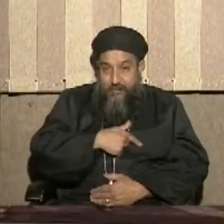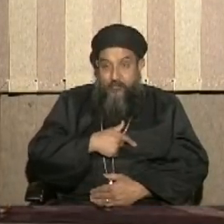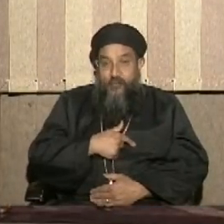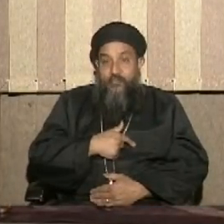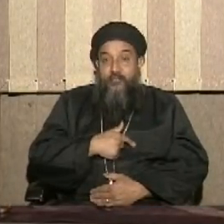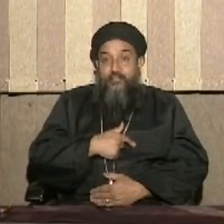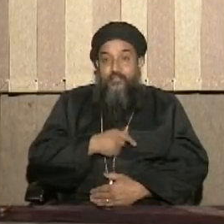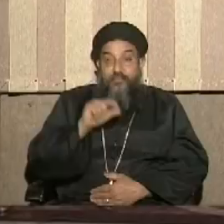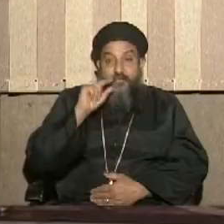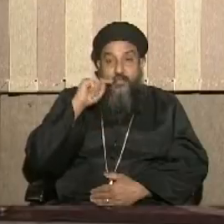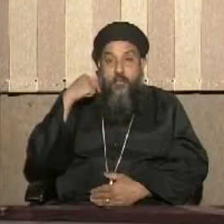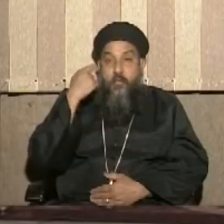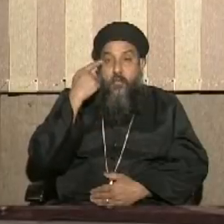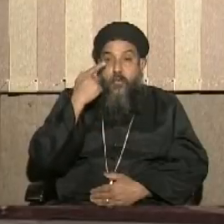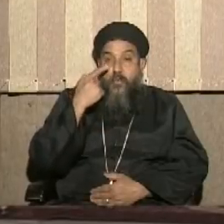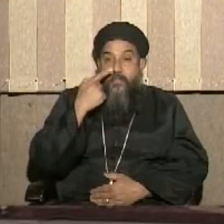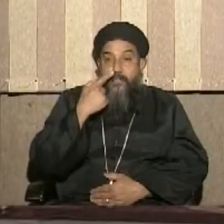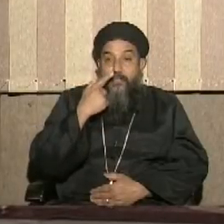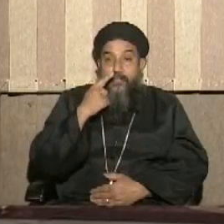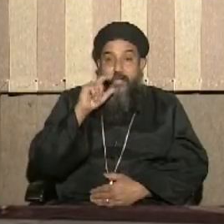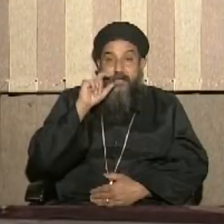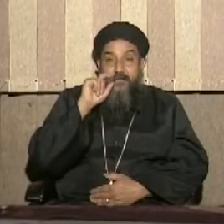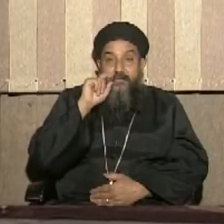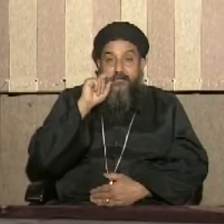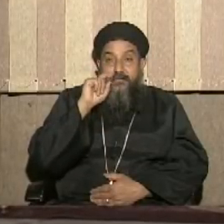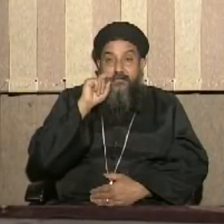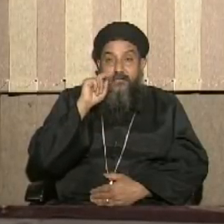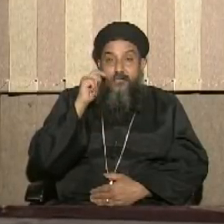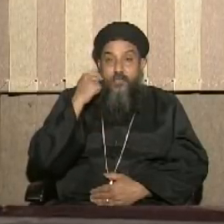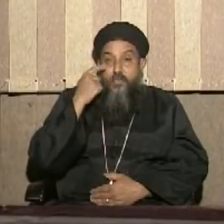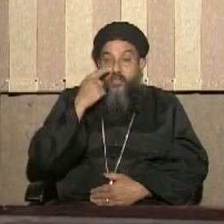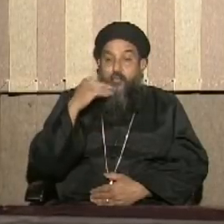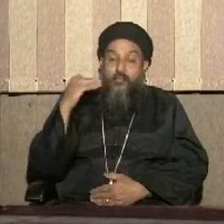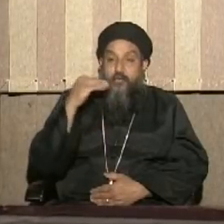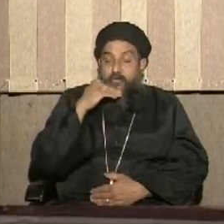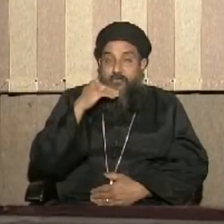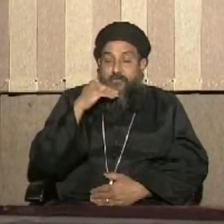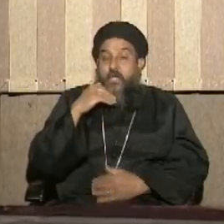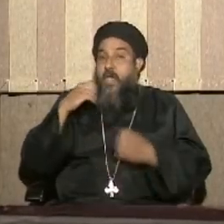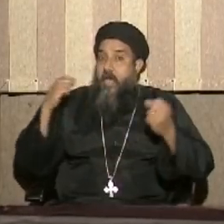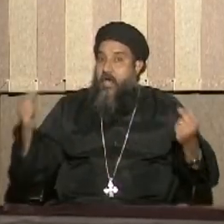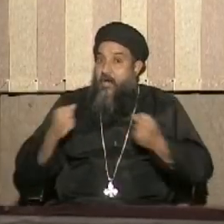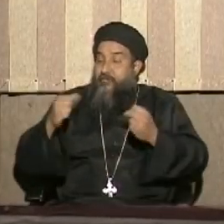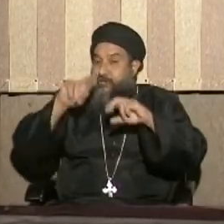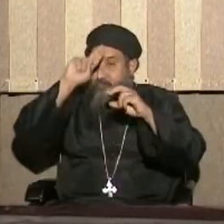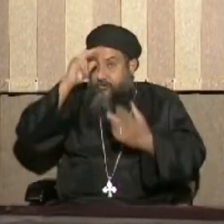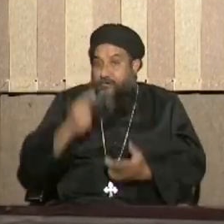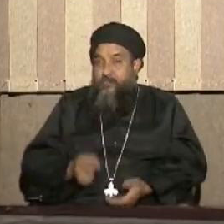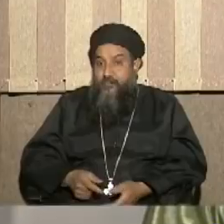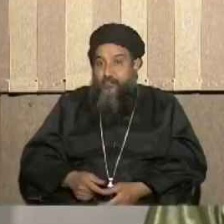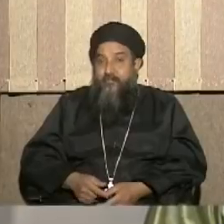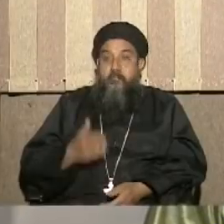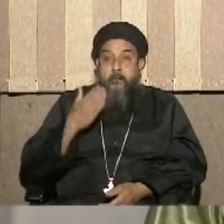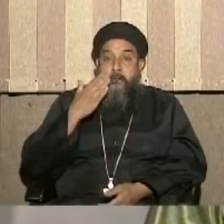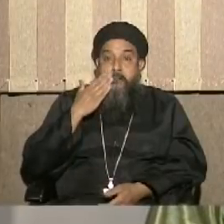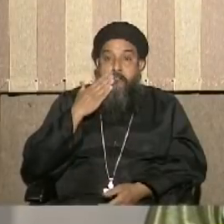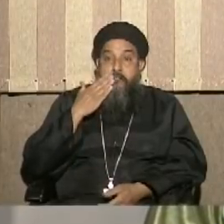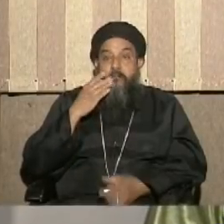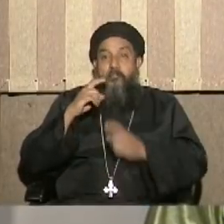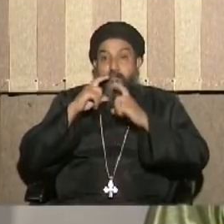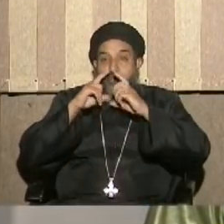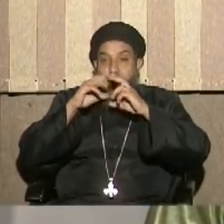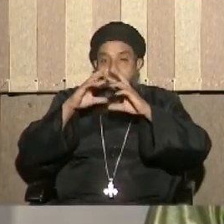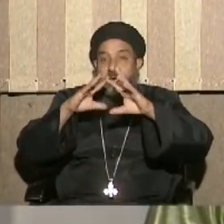اه حبيبي. ايه يا ترى حفظتوا ايه النهارده للمزامير؟ ماما